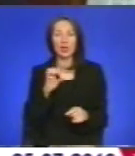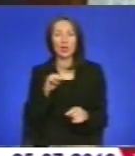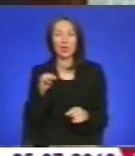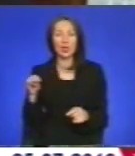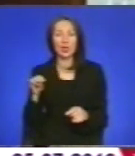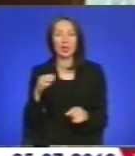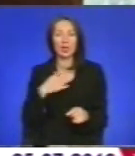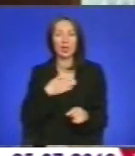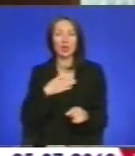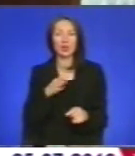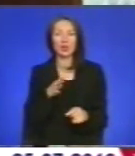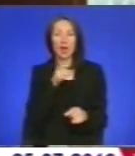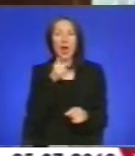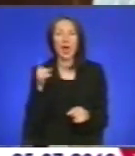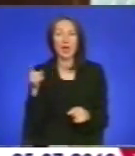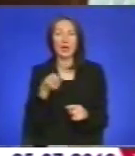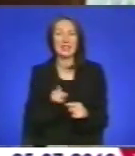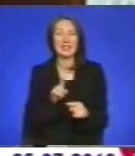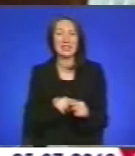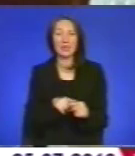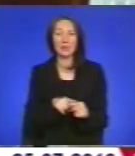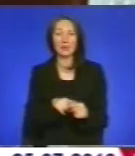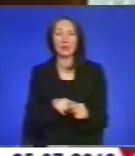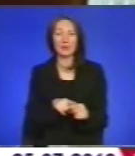четверте-п'яте століття нашої ери, це